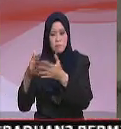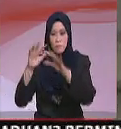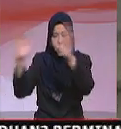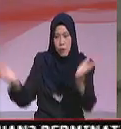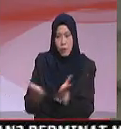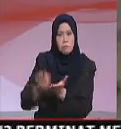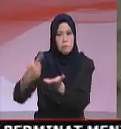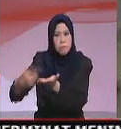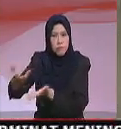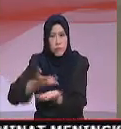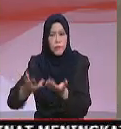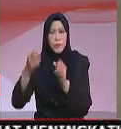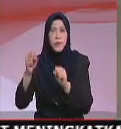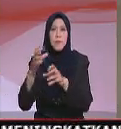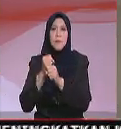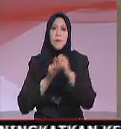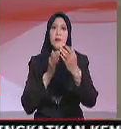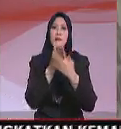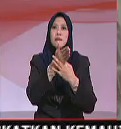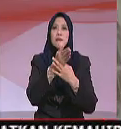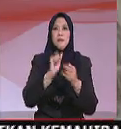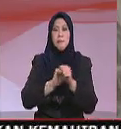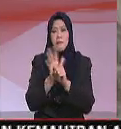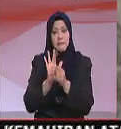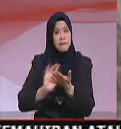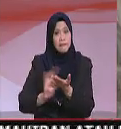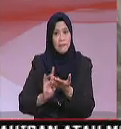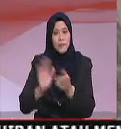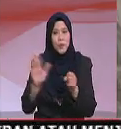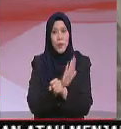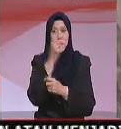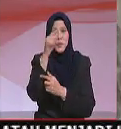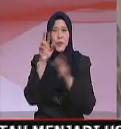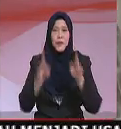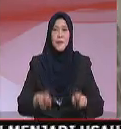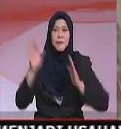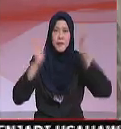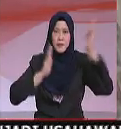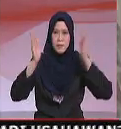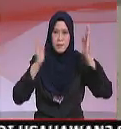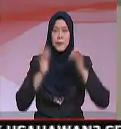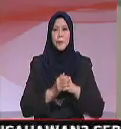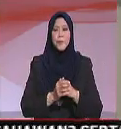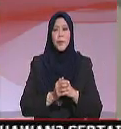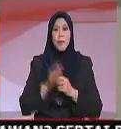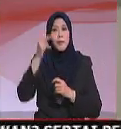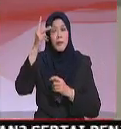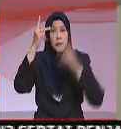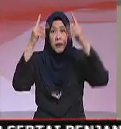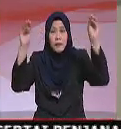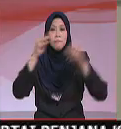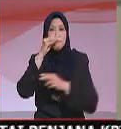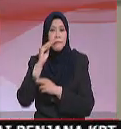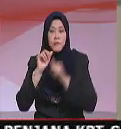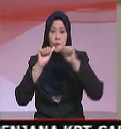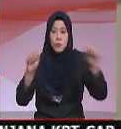dunia untuk mendapatkan akses kepada vaksin COVID-19 yang secukupnya untuk rakyat Malaysia. Tan Sri Muhyiddin turut mengumumkan